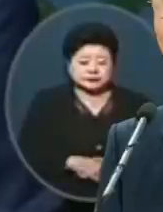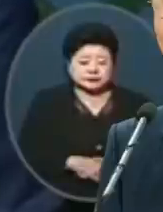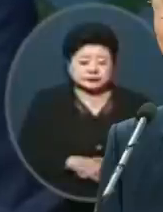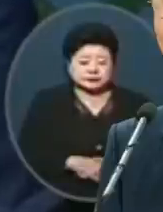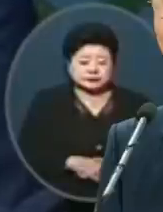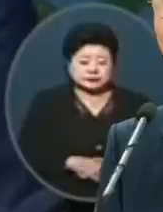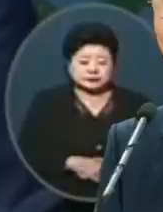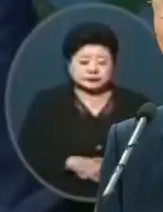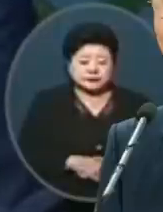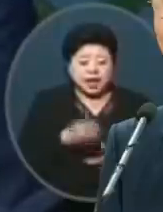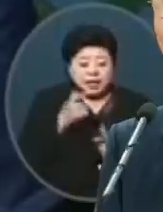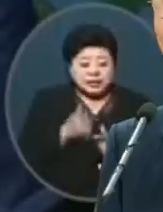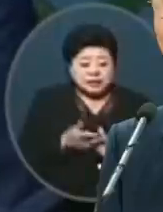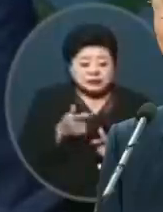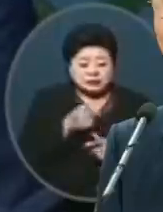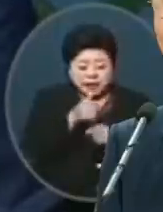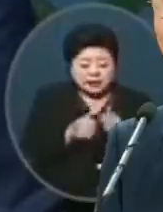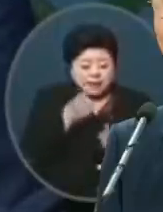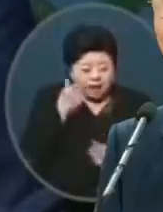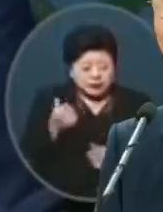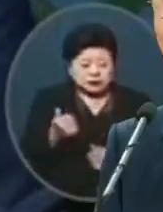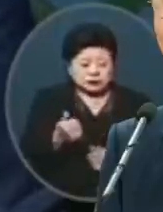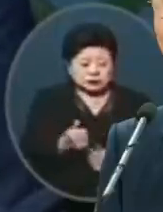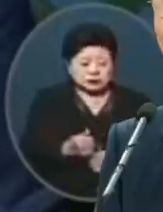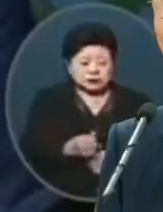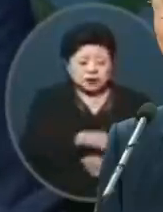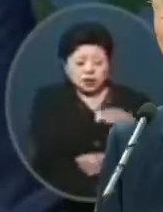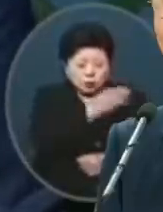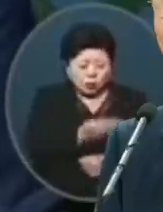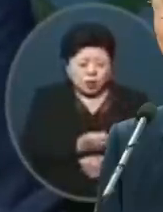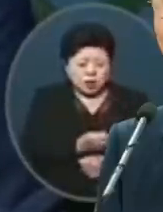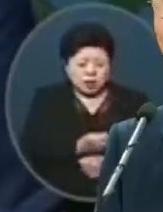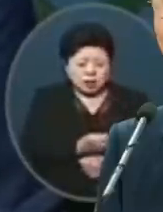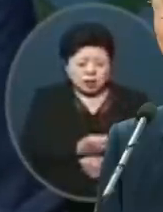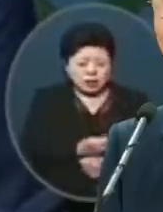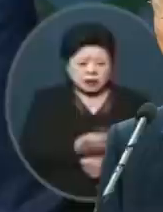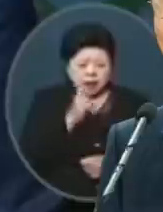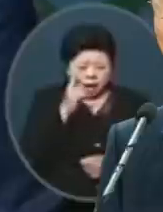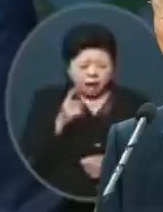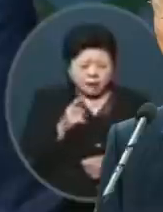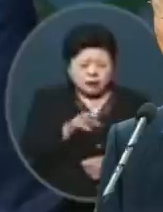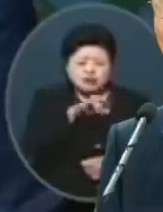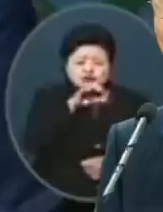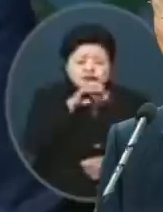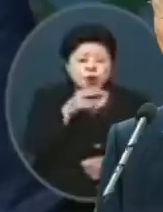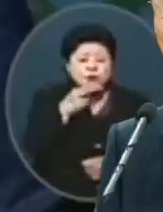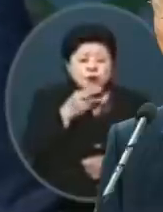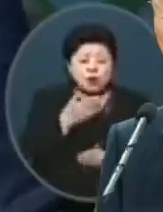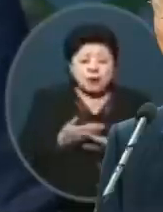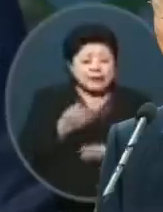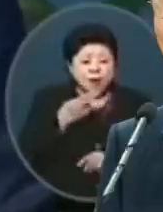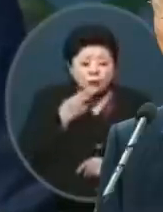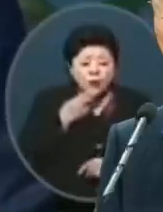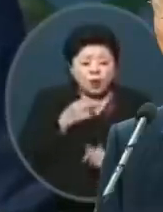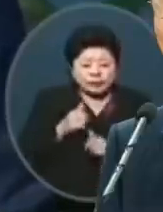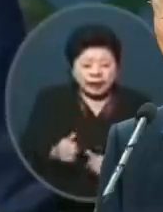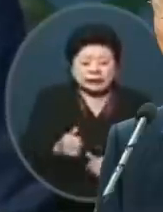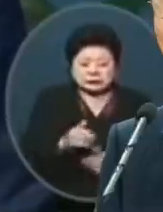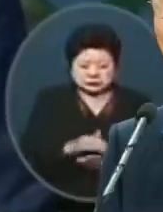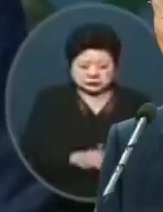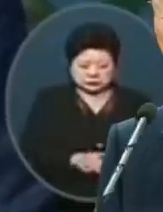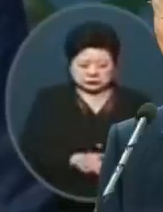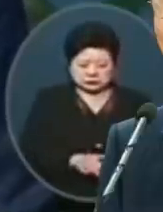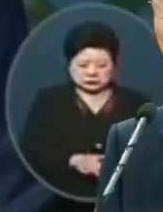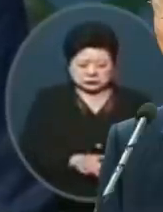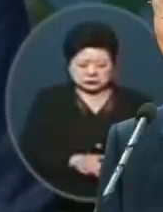그래도 예수님은 하나님 아버지의 절대 주권에 한마디도 불평하지 않고 따라듣 것입니다.